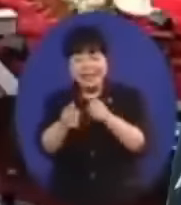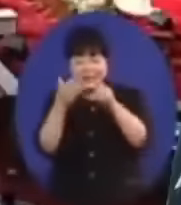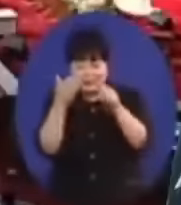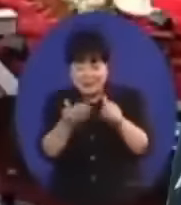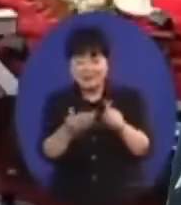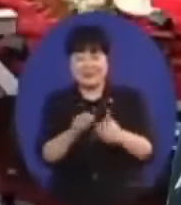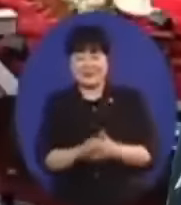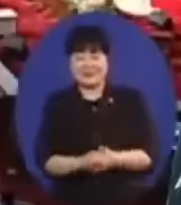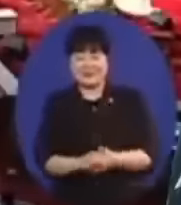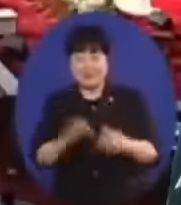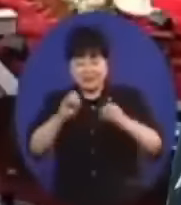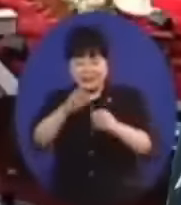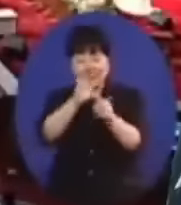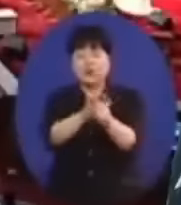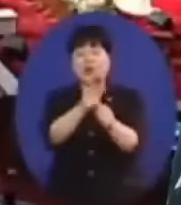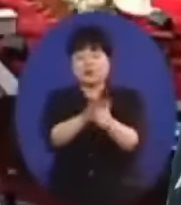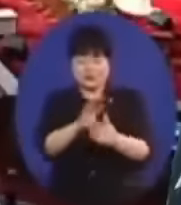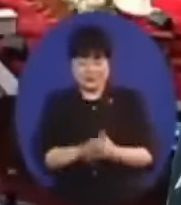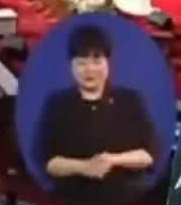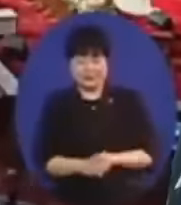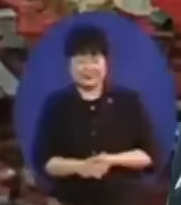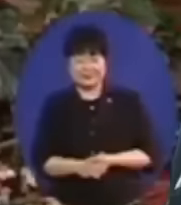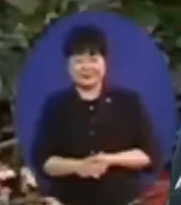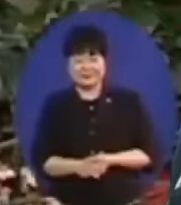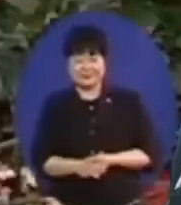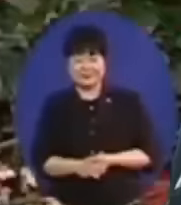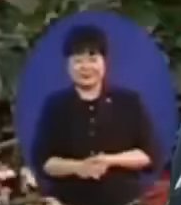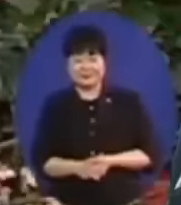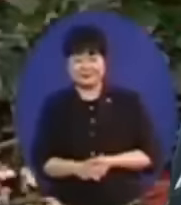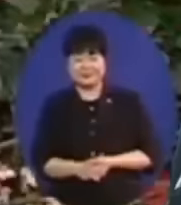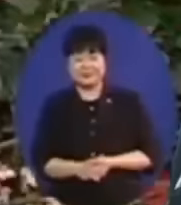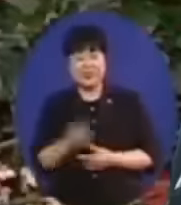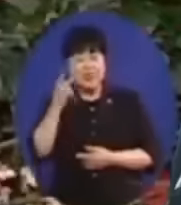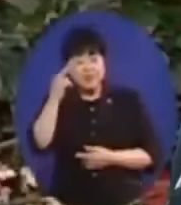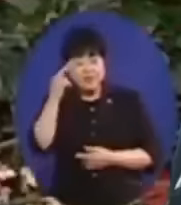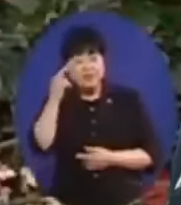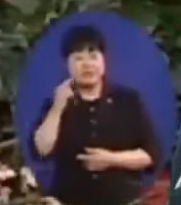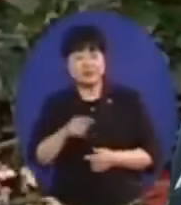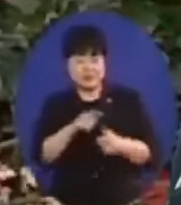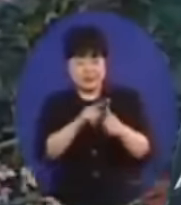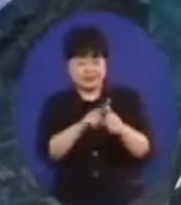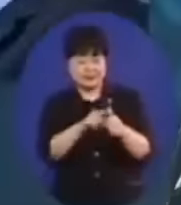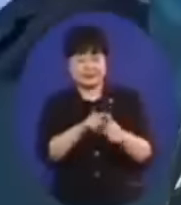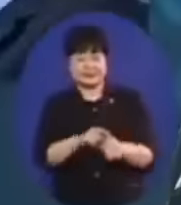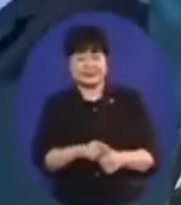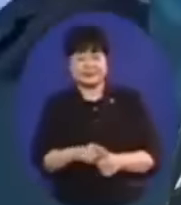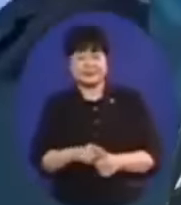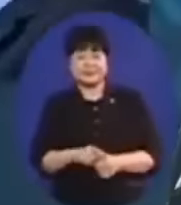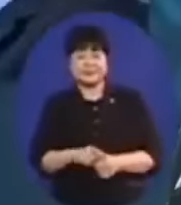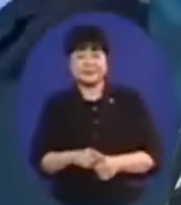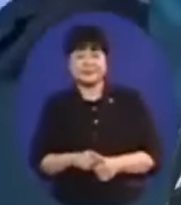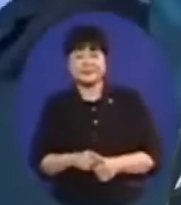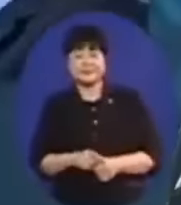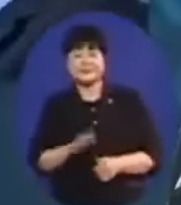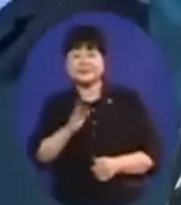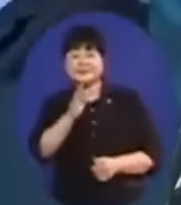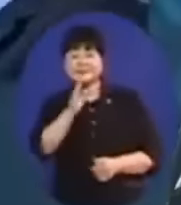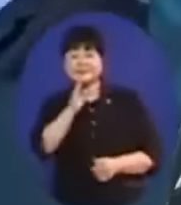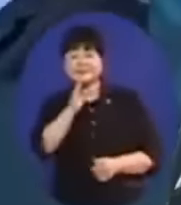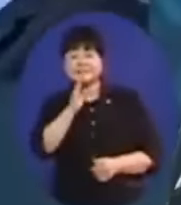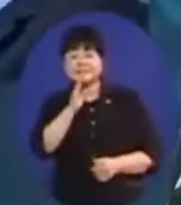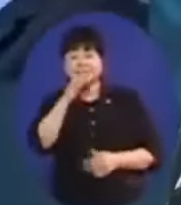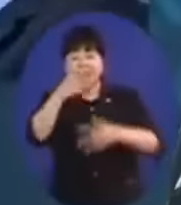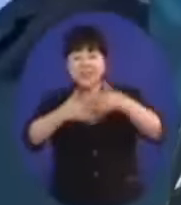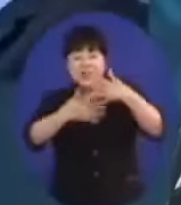하나님이 역사해 주는 것입니다. 미국의 아놀드 슈월츠네커는 캘리포니아 지사이면서